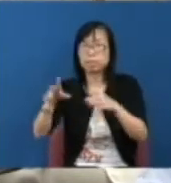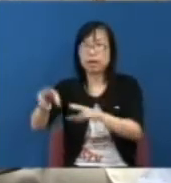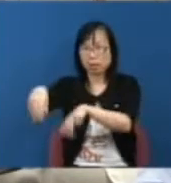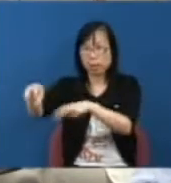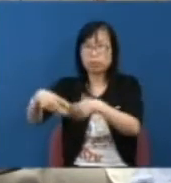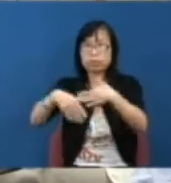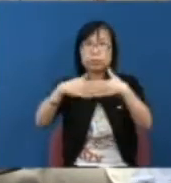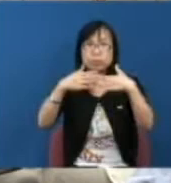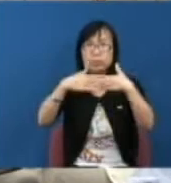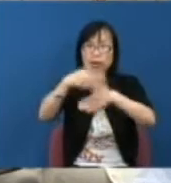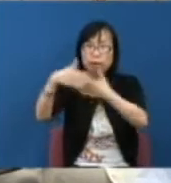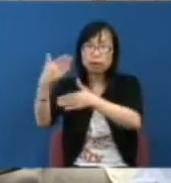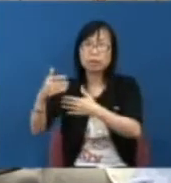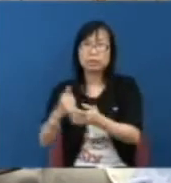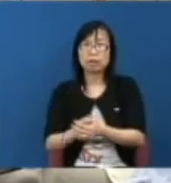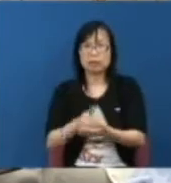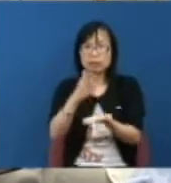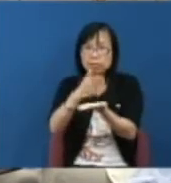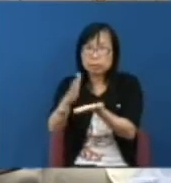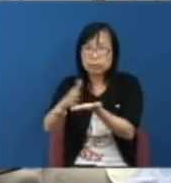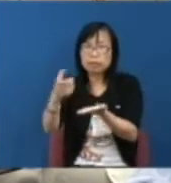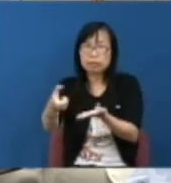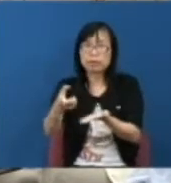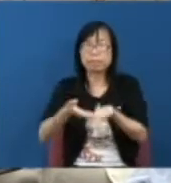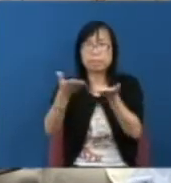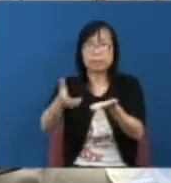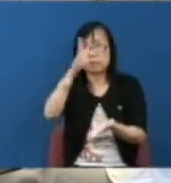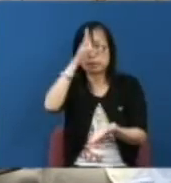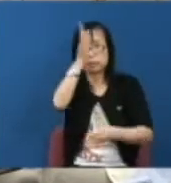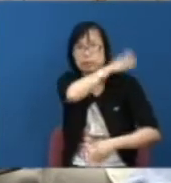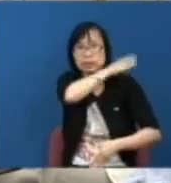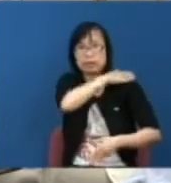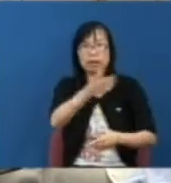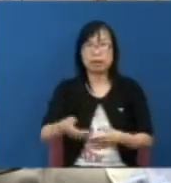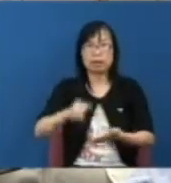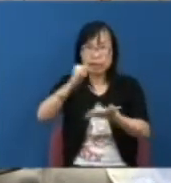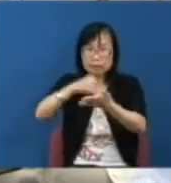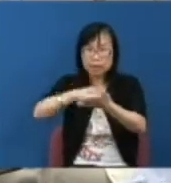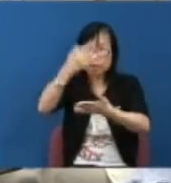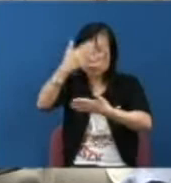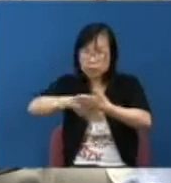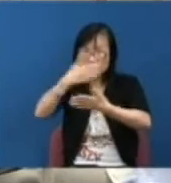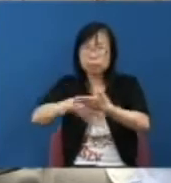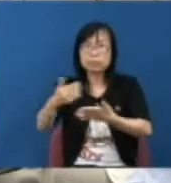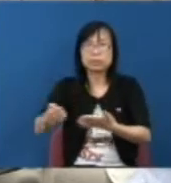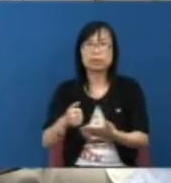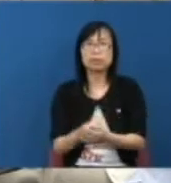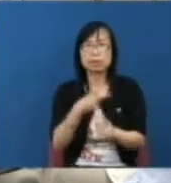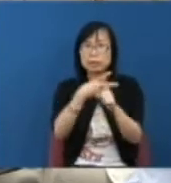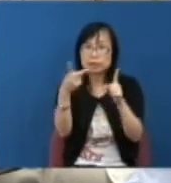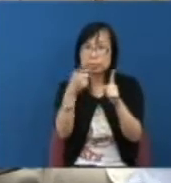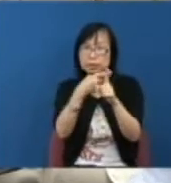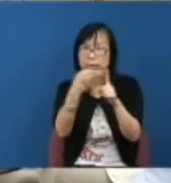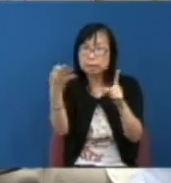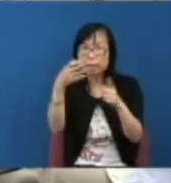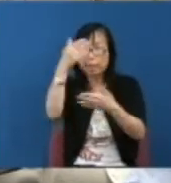就將部分費用就由政府可以承擔啦嘛，或者喺嗰個差餉嗰度減免咯。咁變咗嚟講，就將個12-13萬嗰個費用